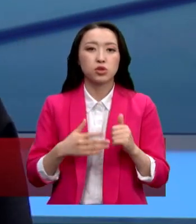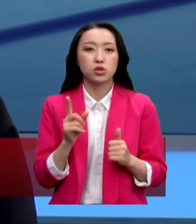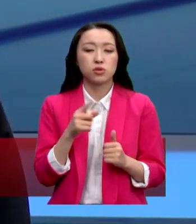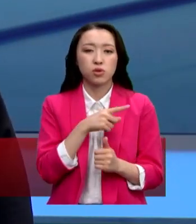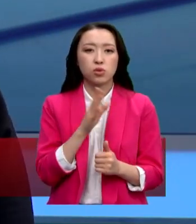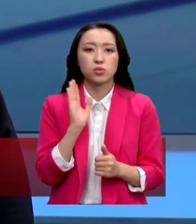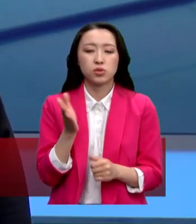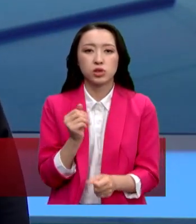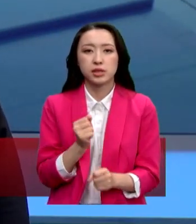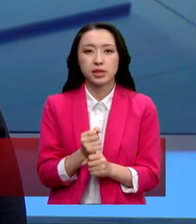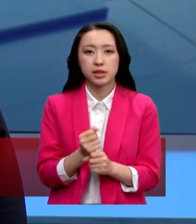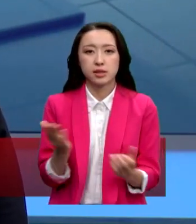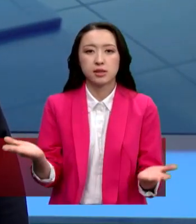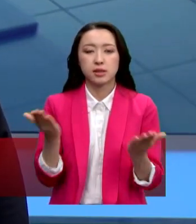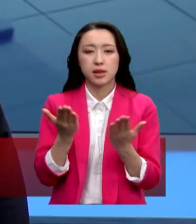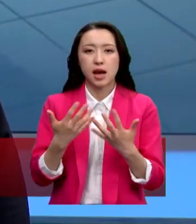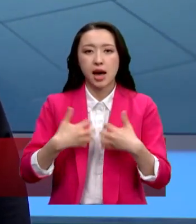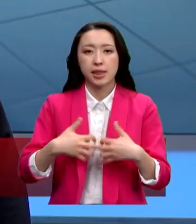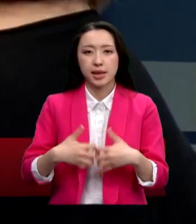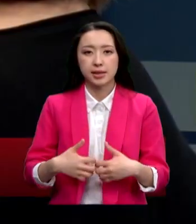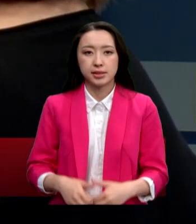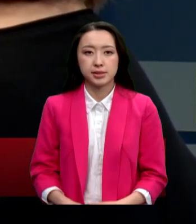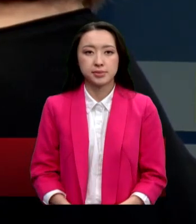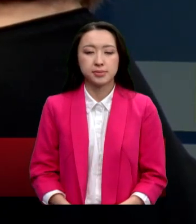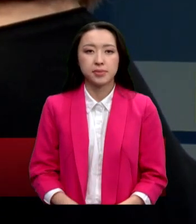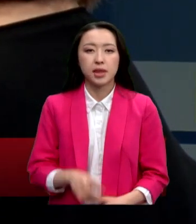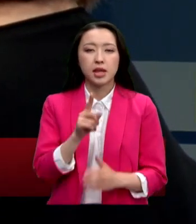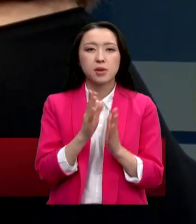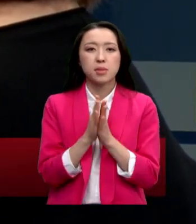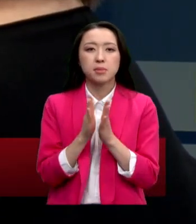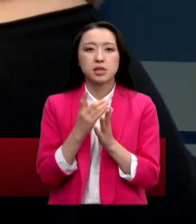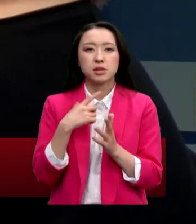будет делать На какой анализ. Период вы попросили себе льготы?